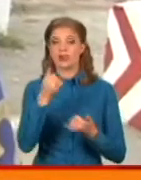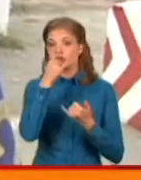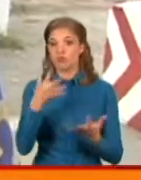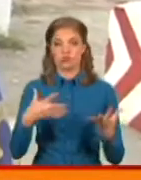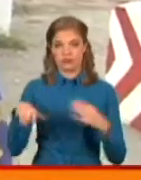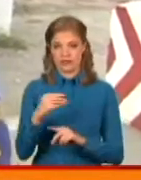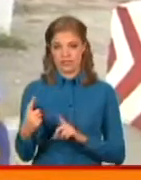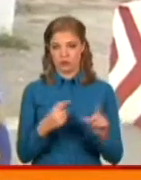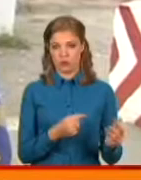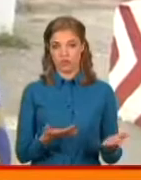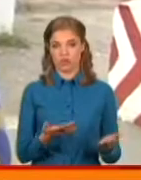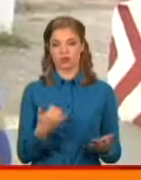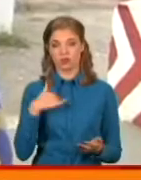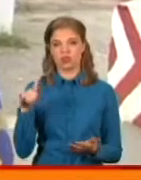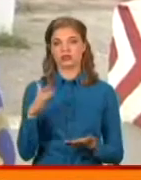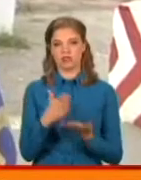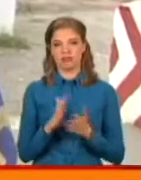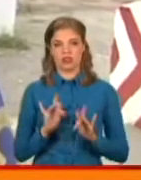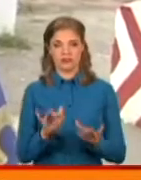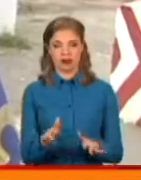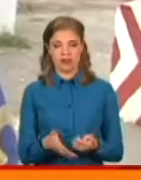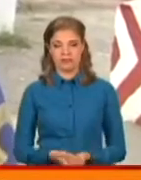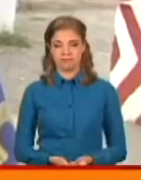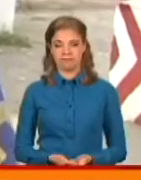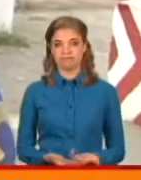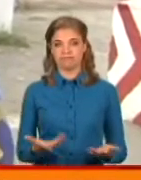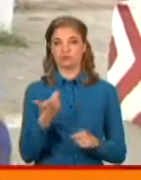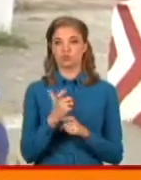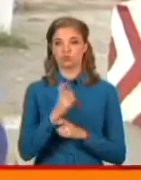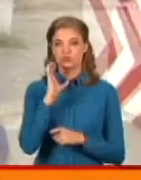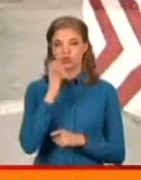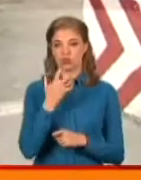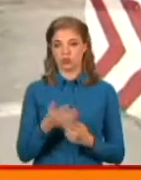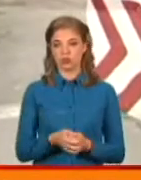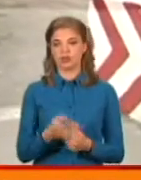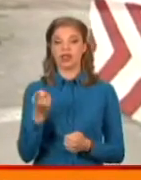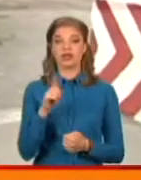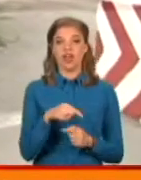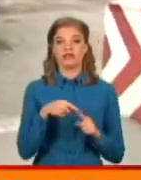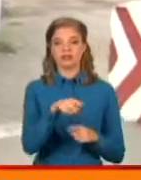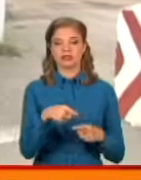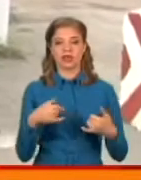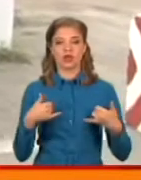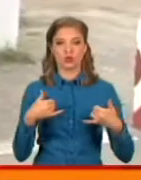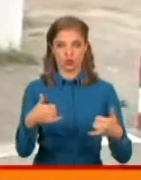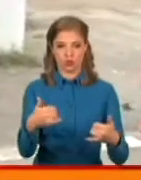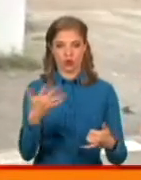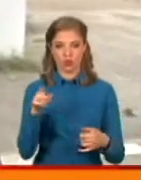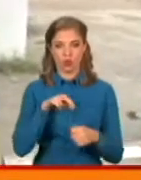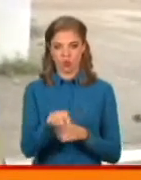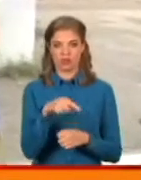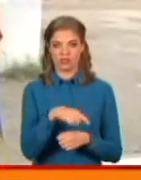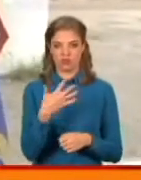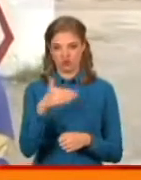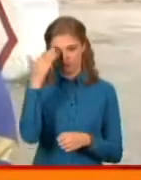усі уїхати. І в нас там ще справи є. Дуже серйозні. Навіть той тротуар, по якому ходиш, і той